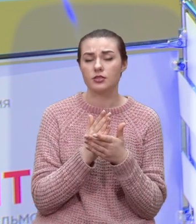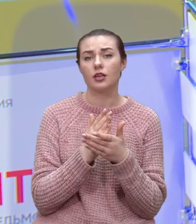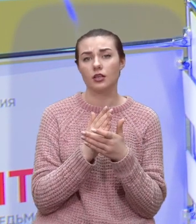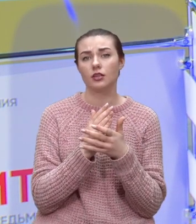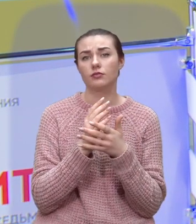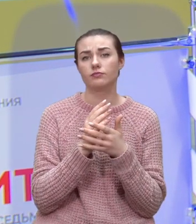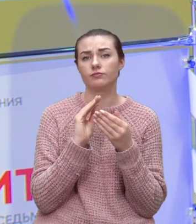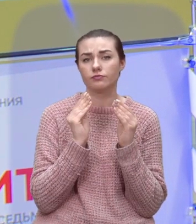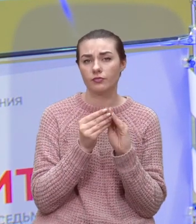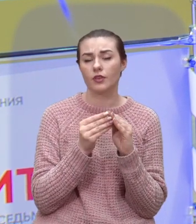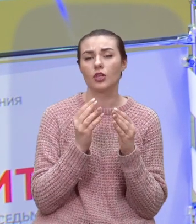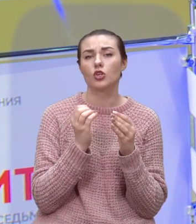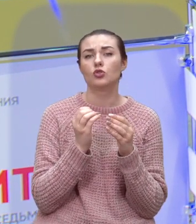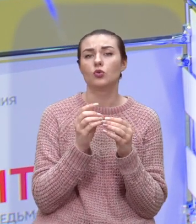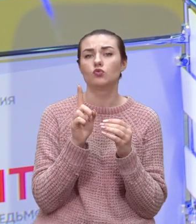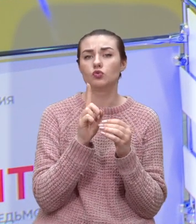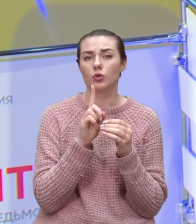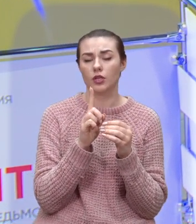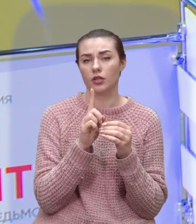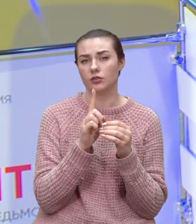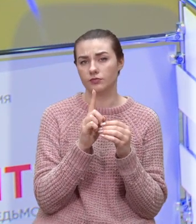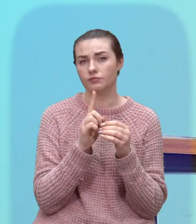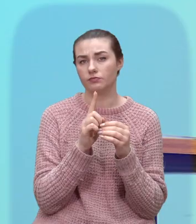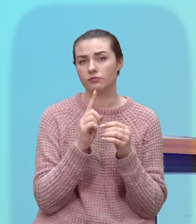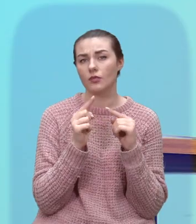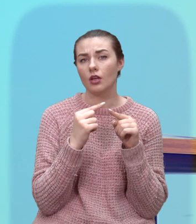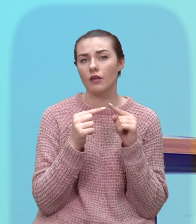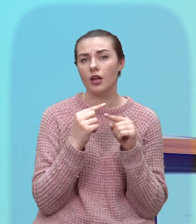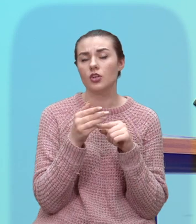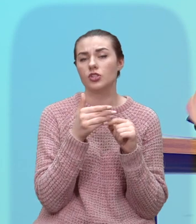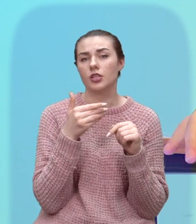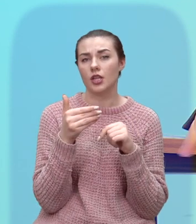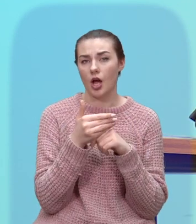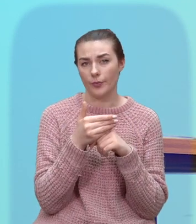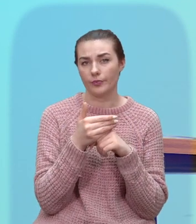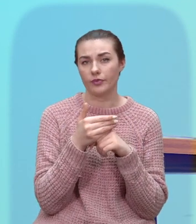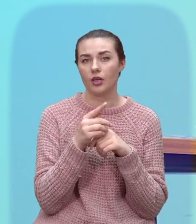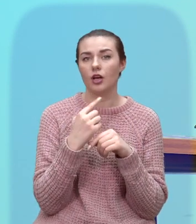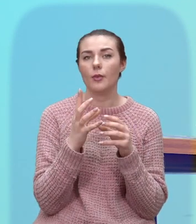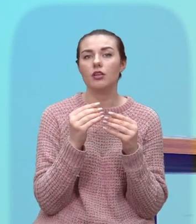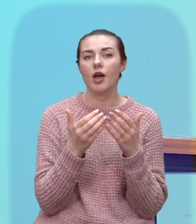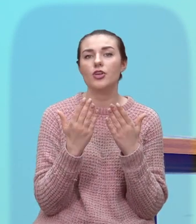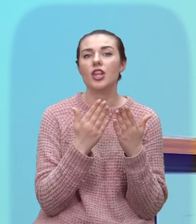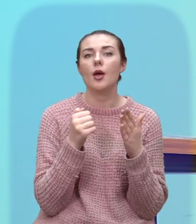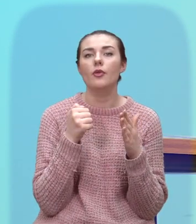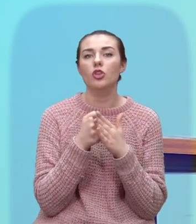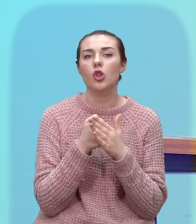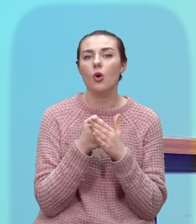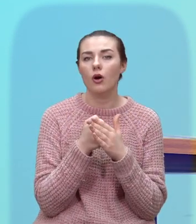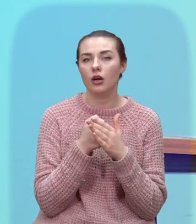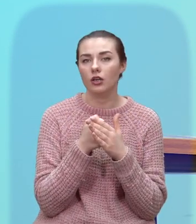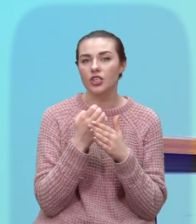здесь кроются еще какие-то элементы ну намекают но мы с вами читаем dot